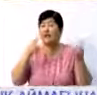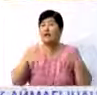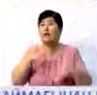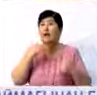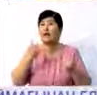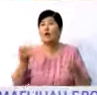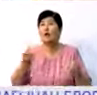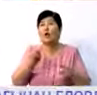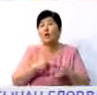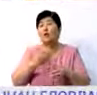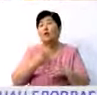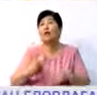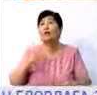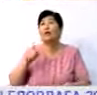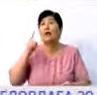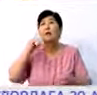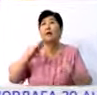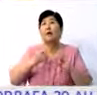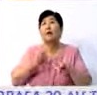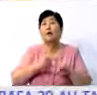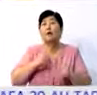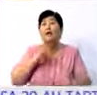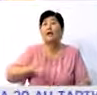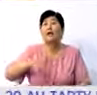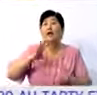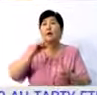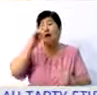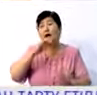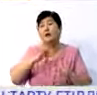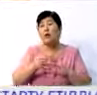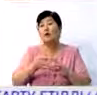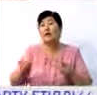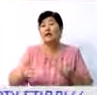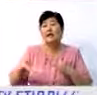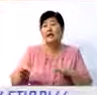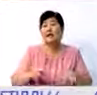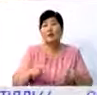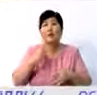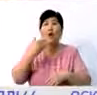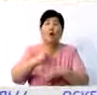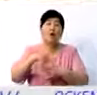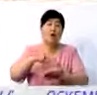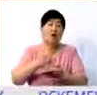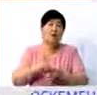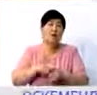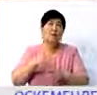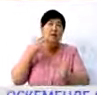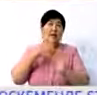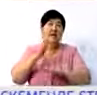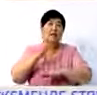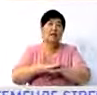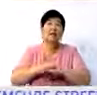қою керек. Бұл сала мамандарының пайымы. Сондықтан семинар аясында қазақ ауылының тыныс-тіршілігі төңірегінде көрініс қойылды. Мұндай танымдық